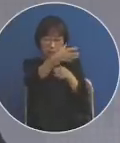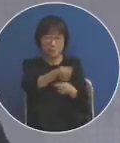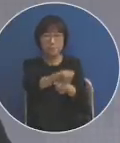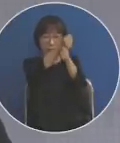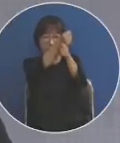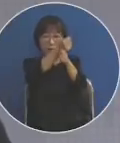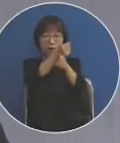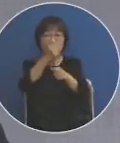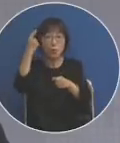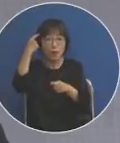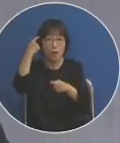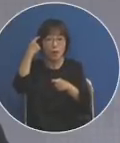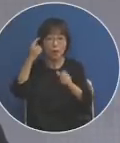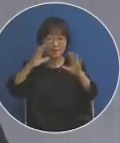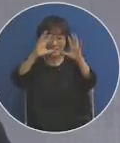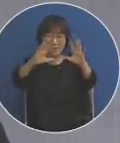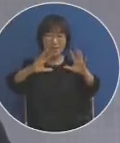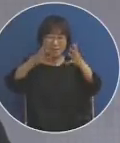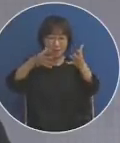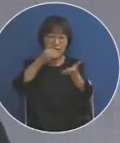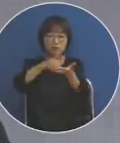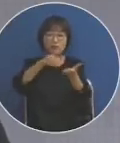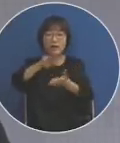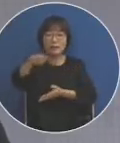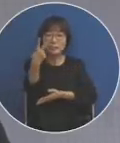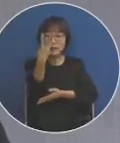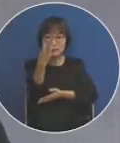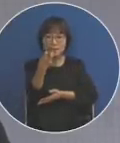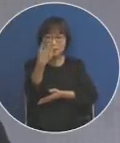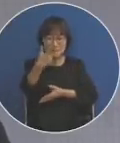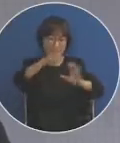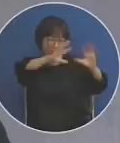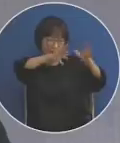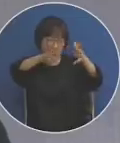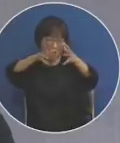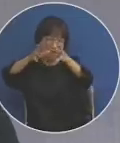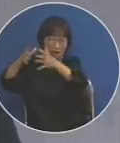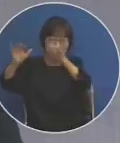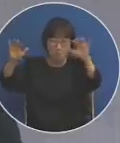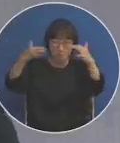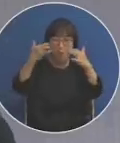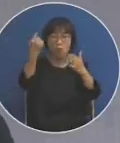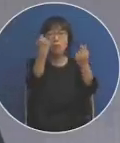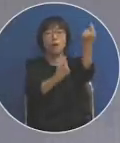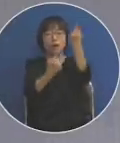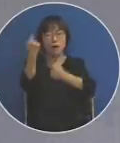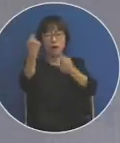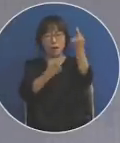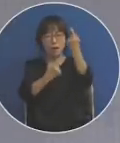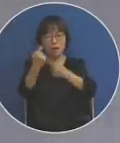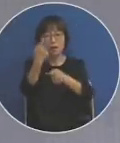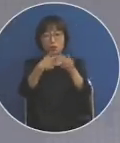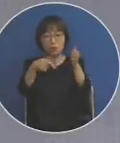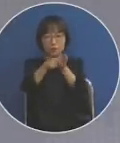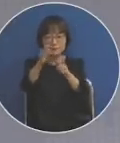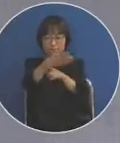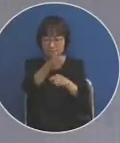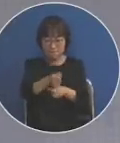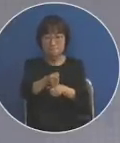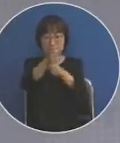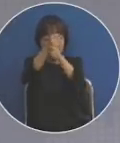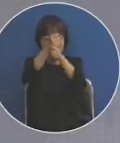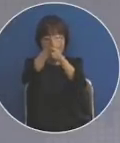up the signal so that we can show that all the people of the 237 nations can come and see? 여러분이 그 언약을 진짜 붙잡아야